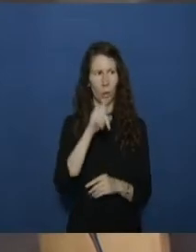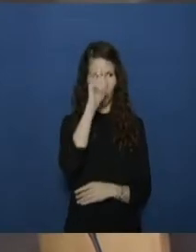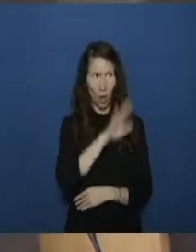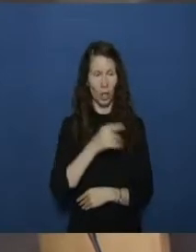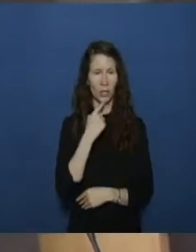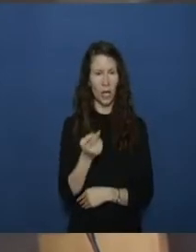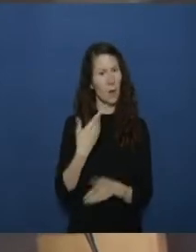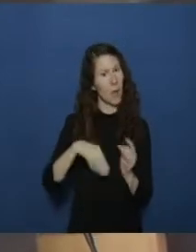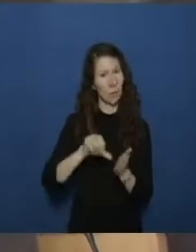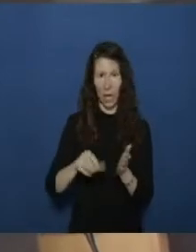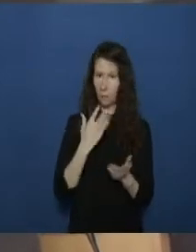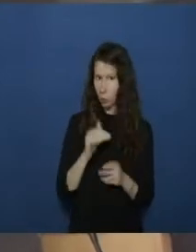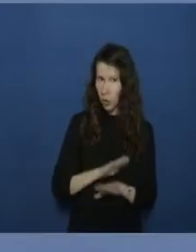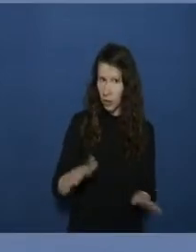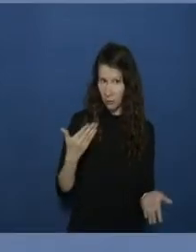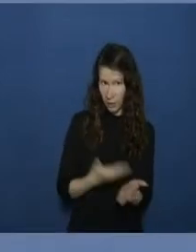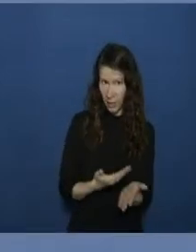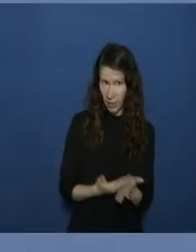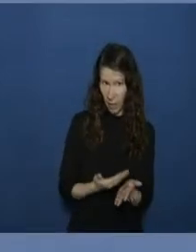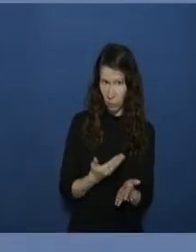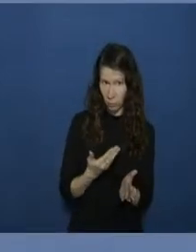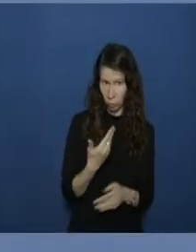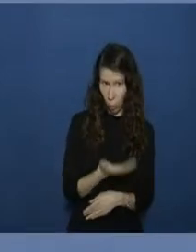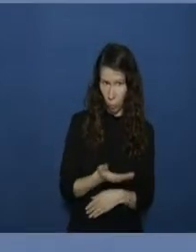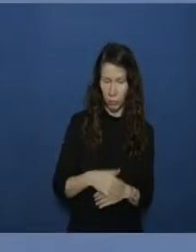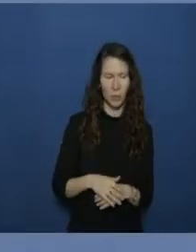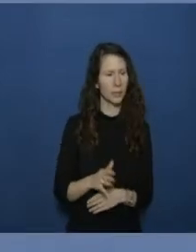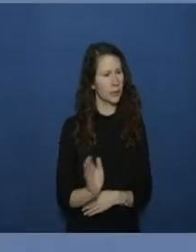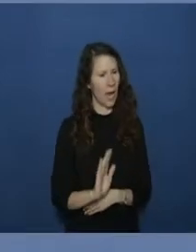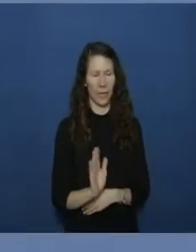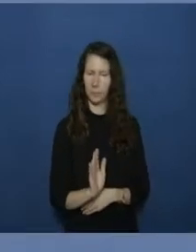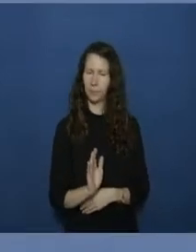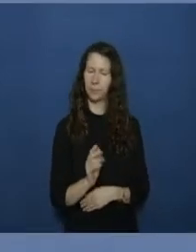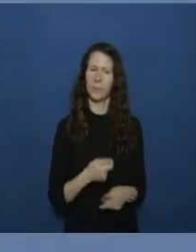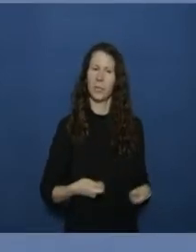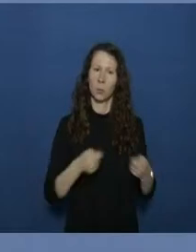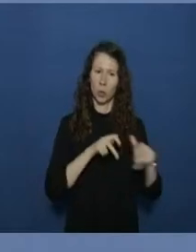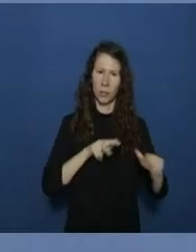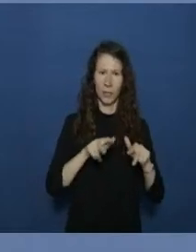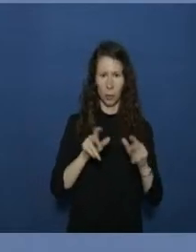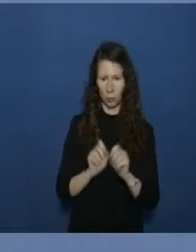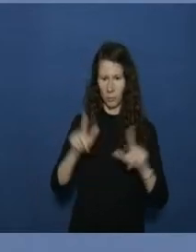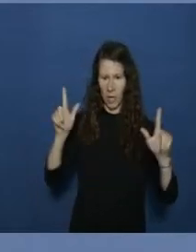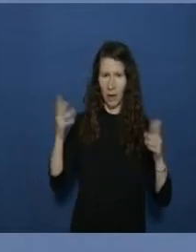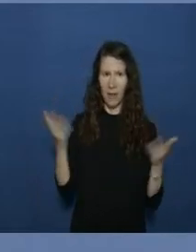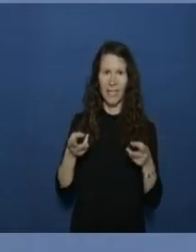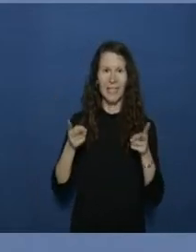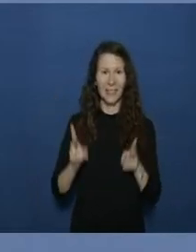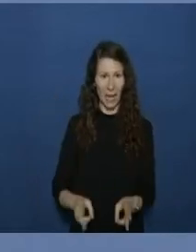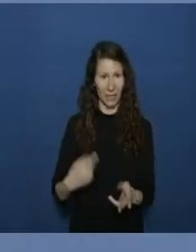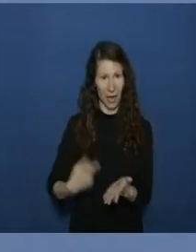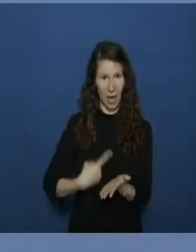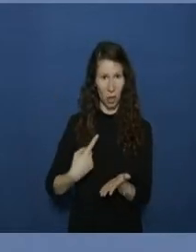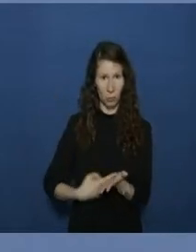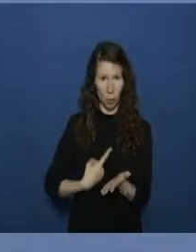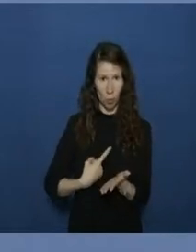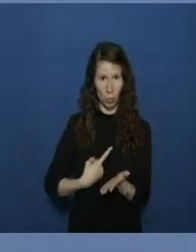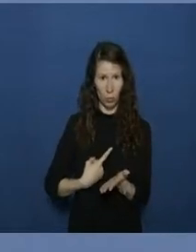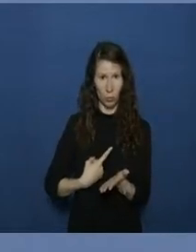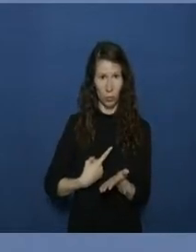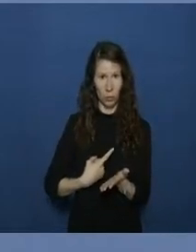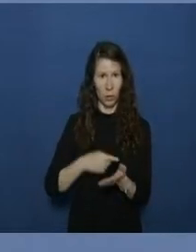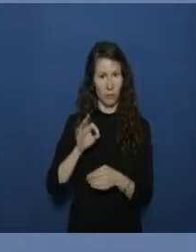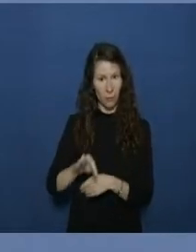zahlen? Nein, der Grund ist, dass die Auffassung der Bundesregierung ist, dass sich rechtliche Ansprüche auf eine Entschädigung